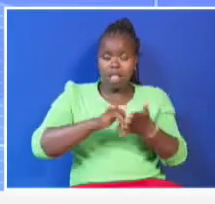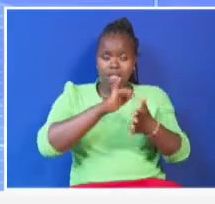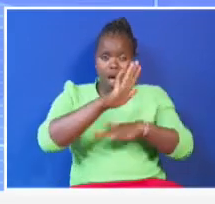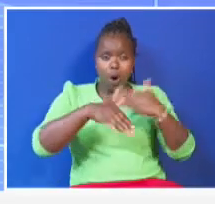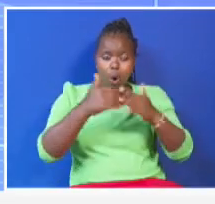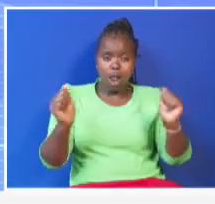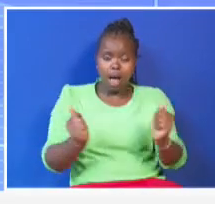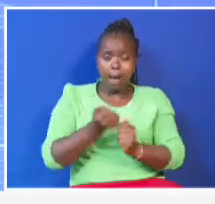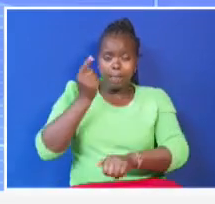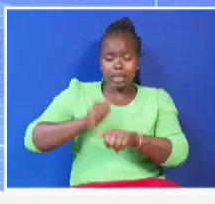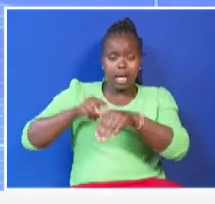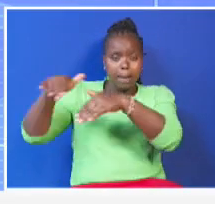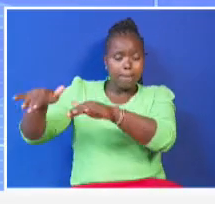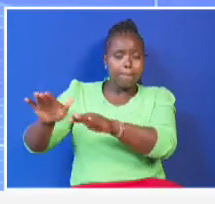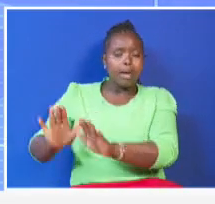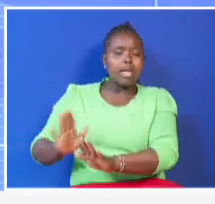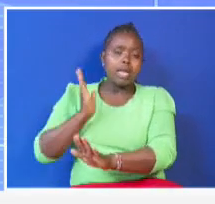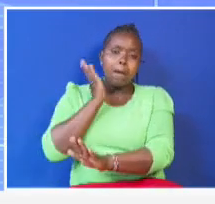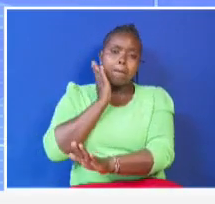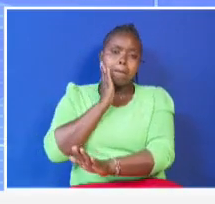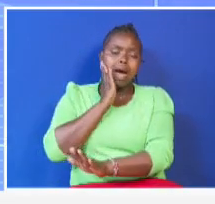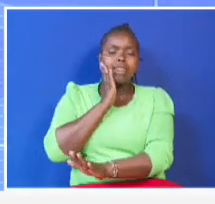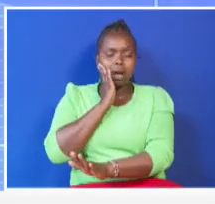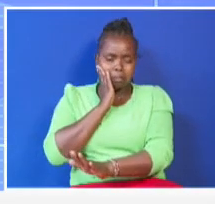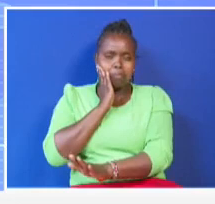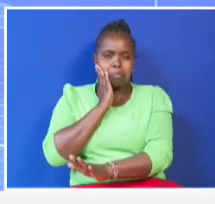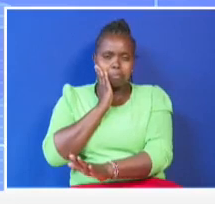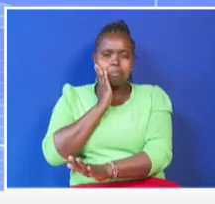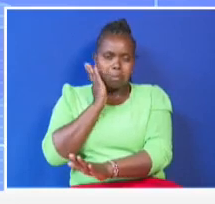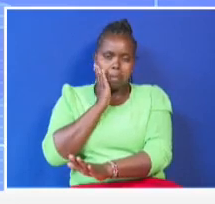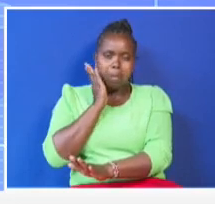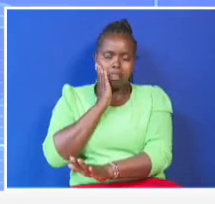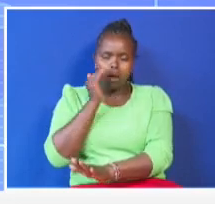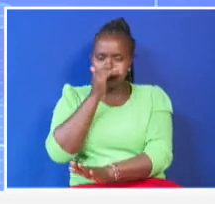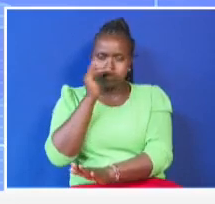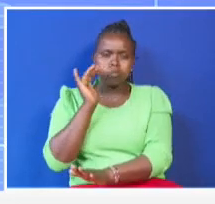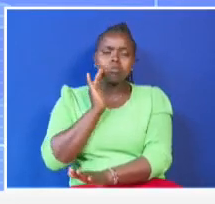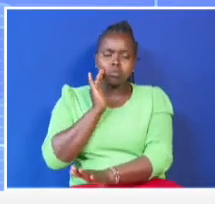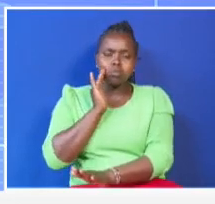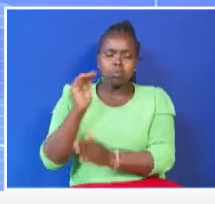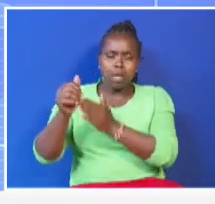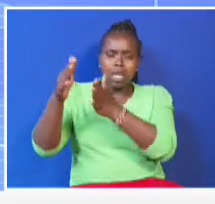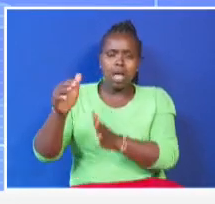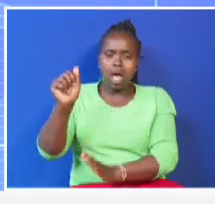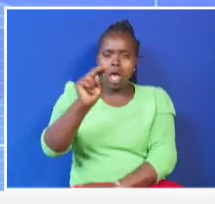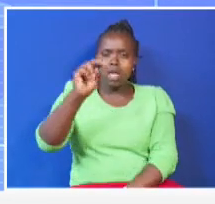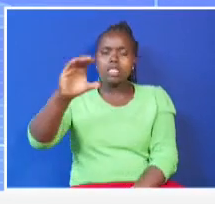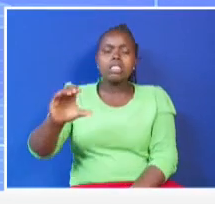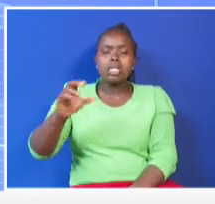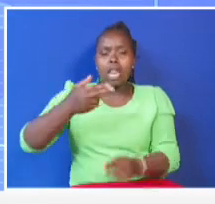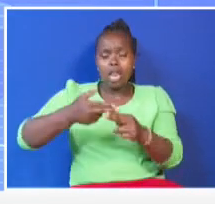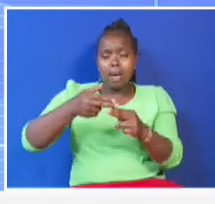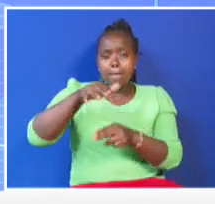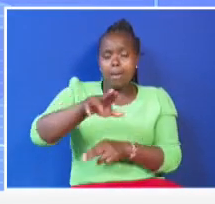yalijiri katika mazishi ya mwenda zake mamake, mama mzazi wa kinara wa ANC Musalia Mudavadi, mama